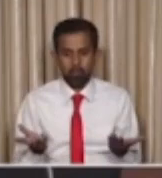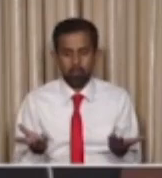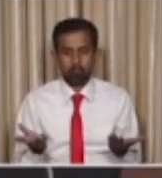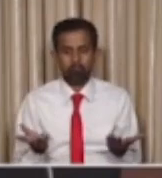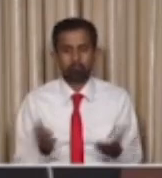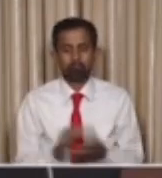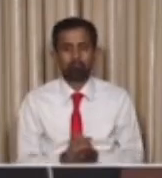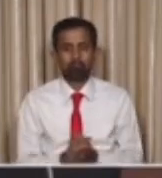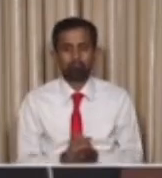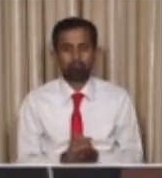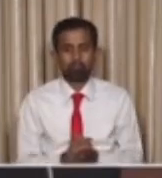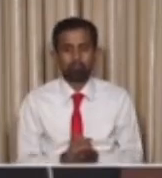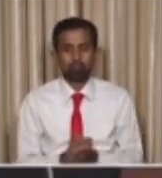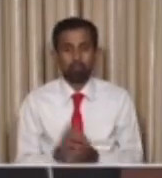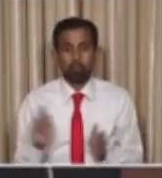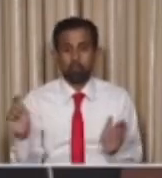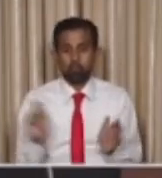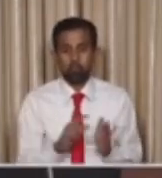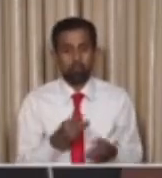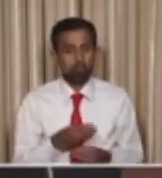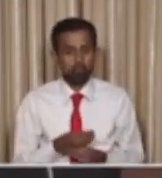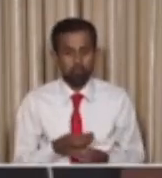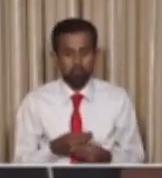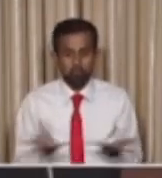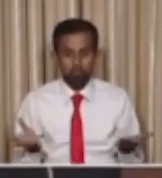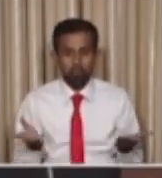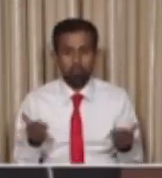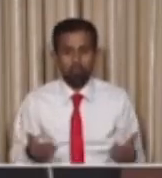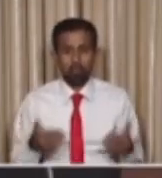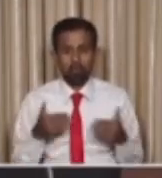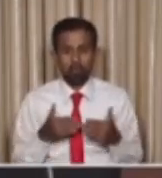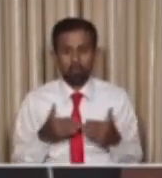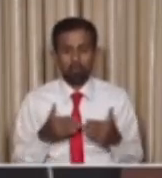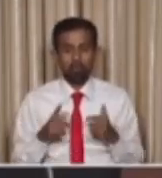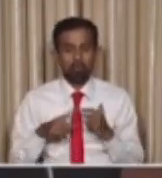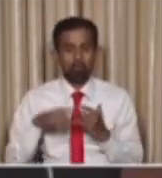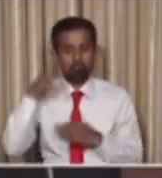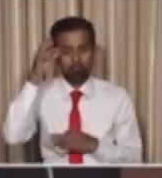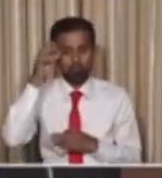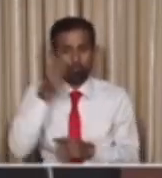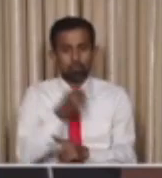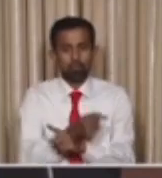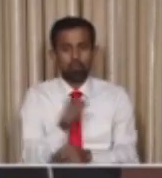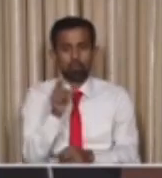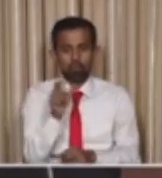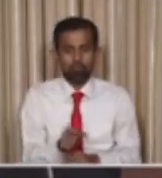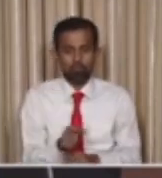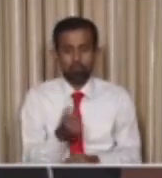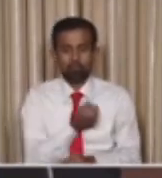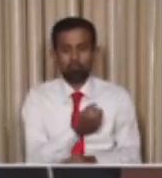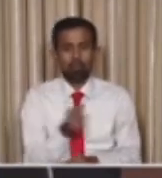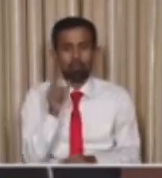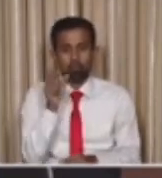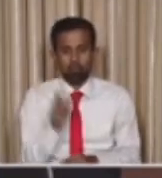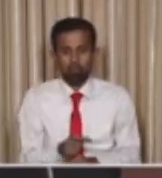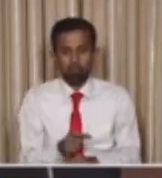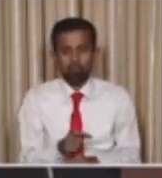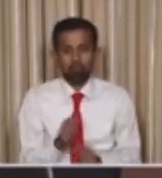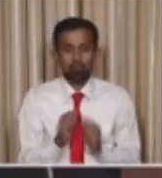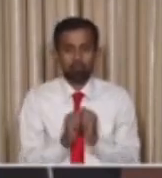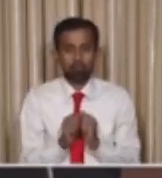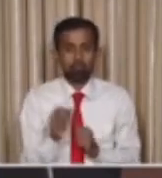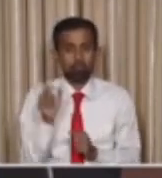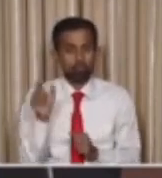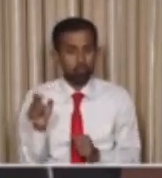දැන් මේගොල්ලෝ ආදායම නැති කරගෙන අද විශ්වවිද්‍යාල මහාචාර්යවරු, වෛද්‍යවරු,